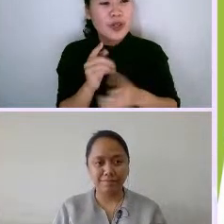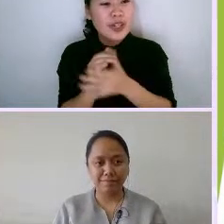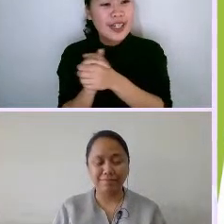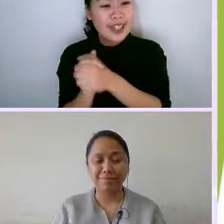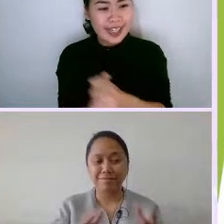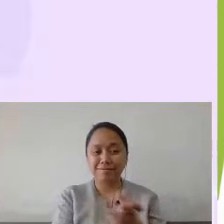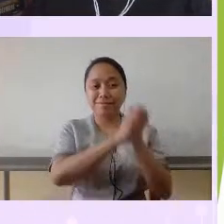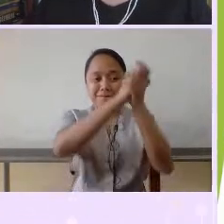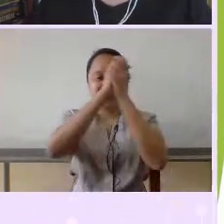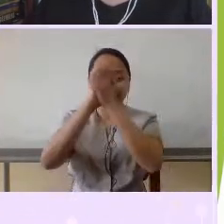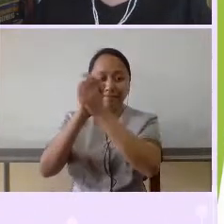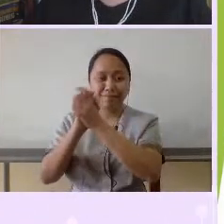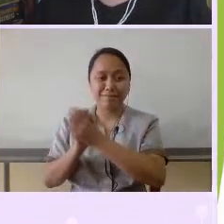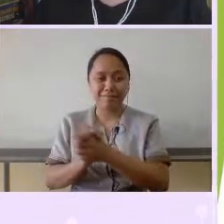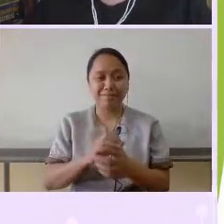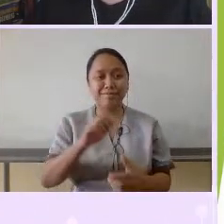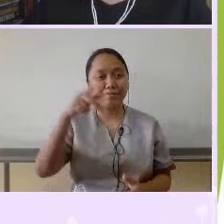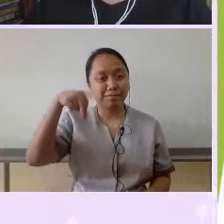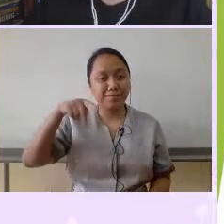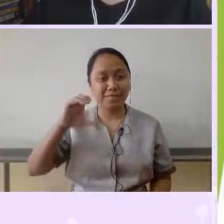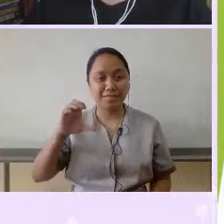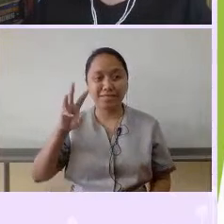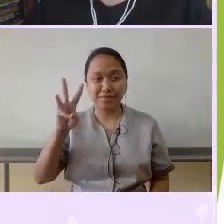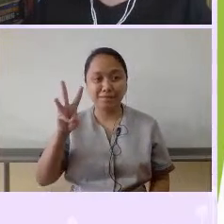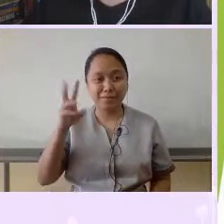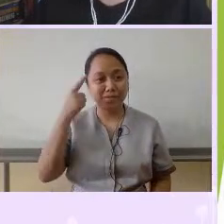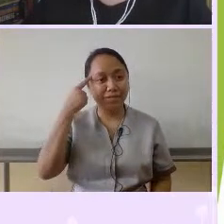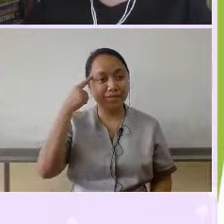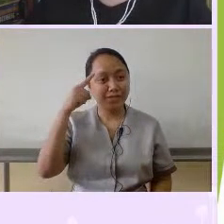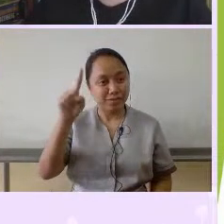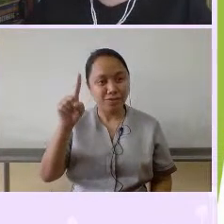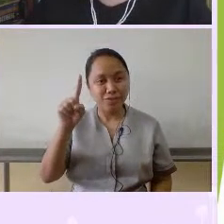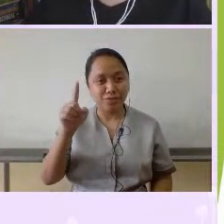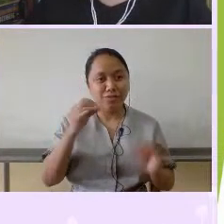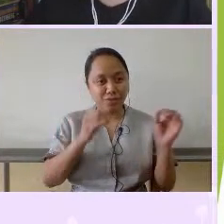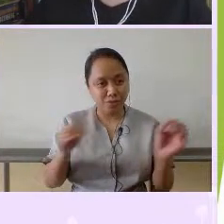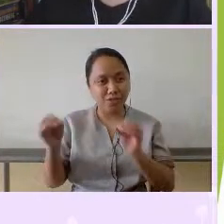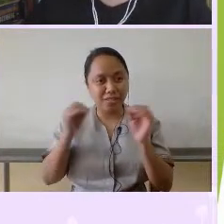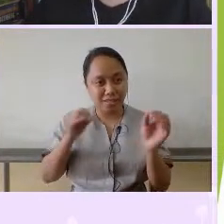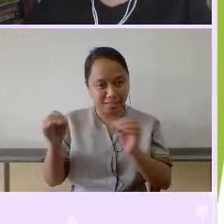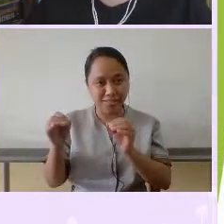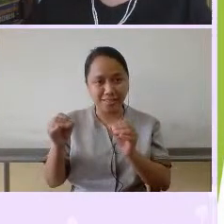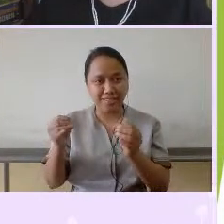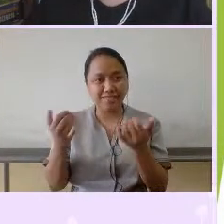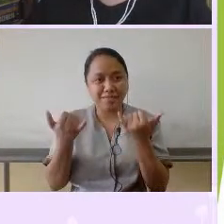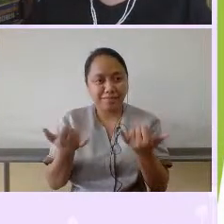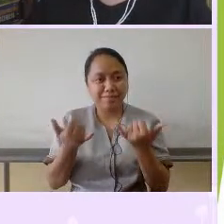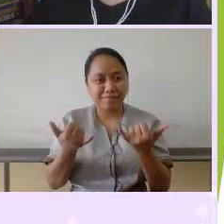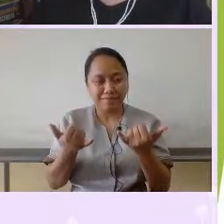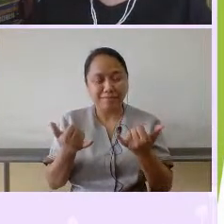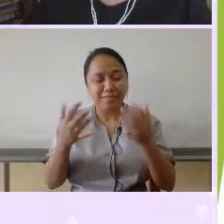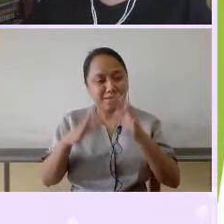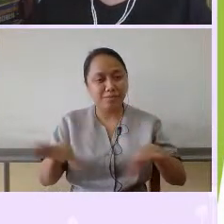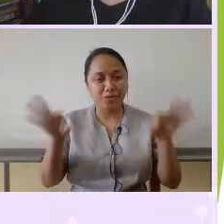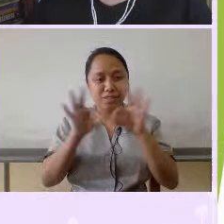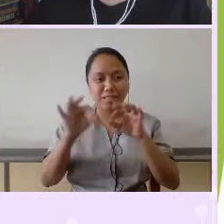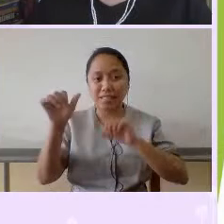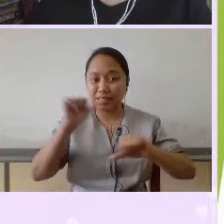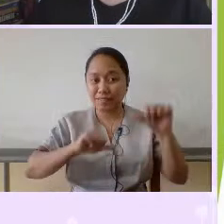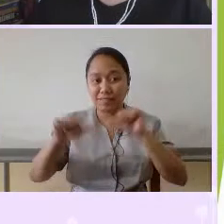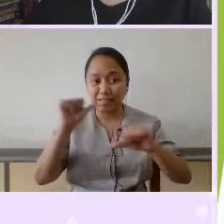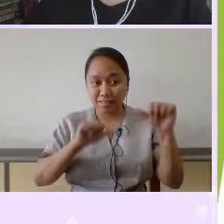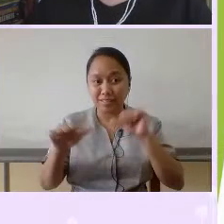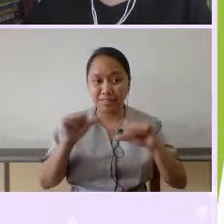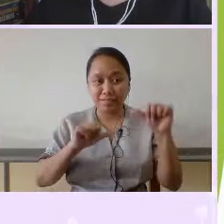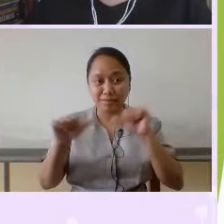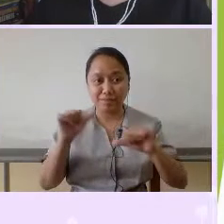congratulations po sa PCW for organizing this important activity. Of course,